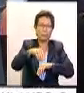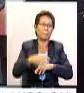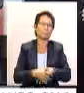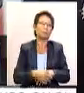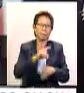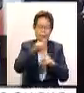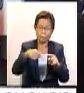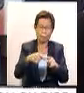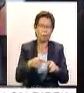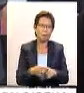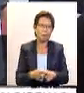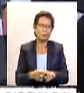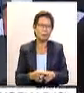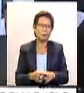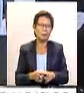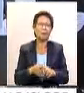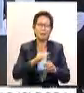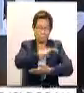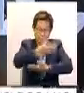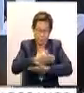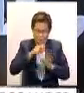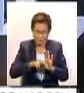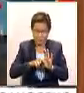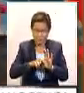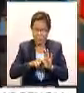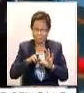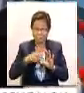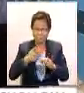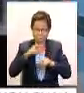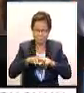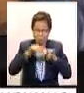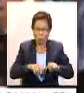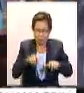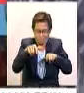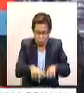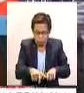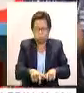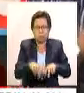nanti bila ada child seat tu disediakan, boleh fix.